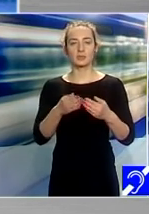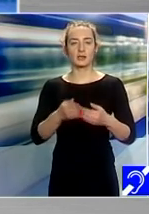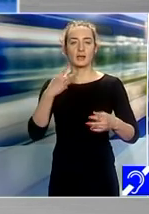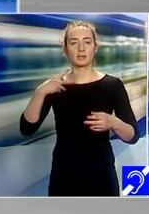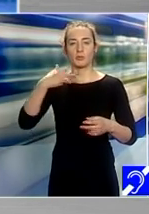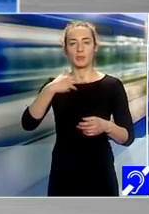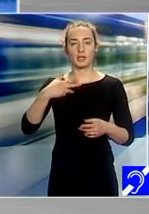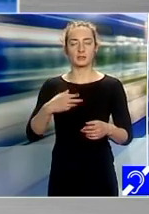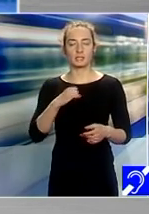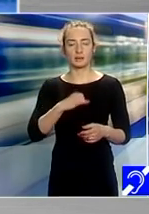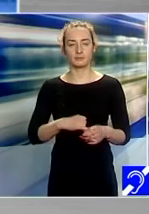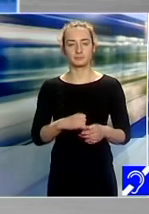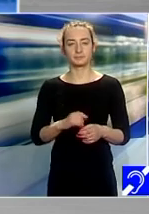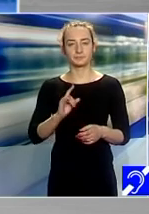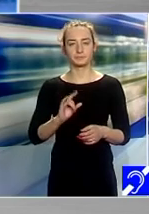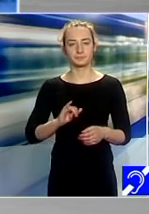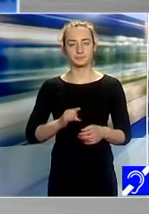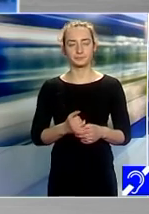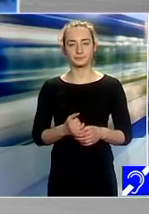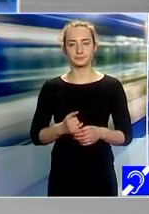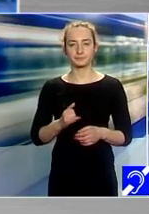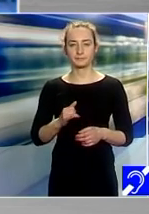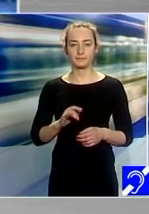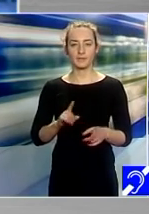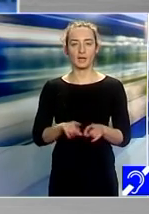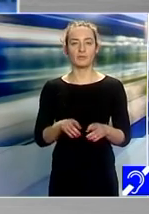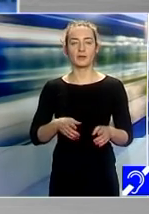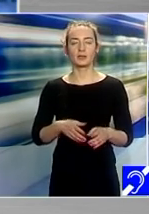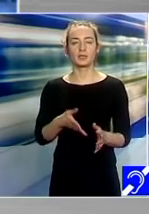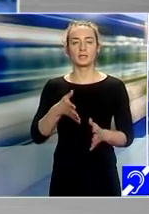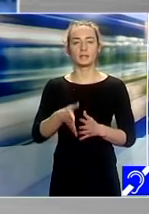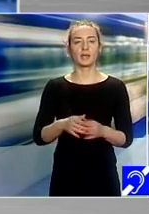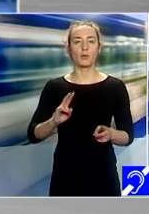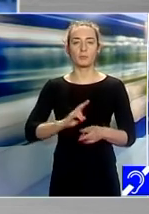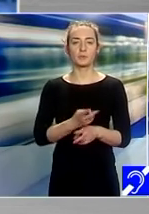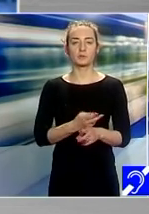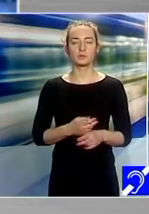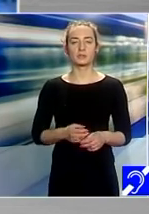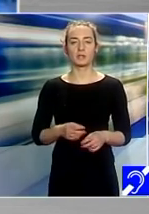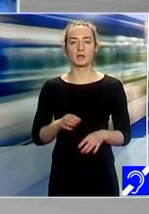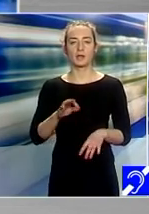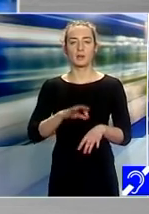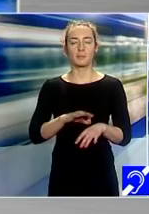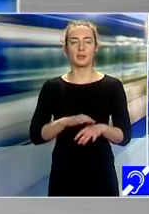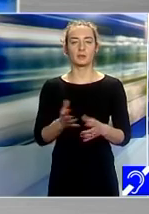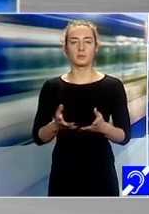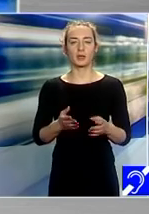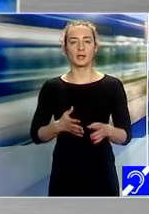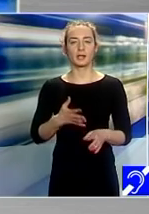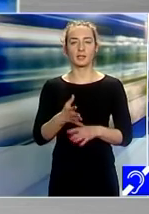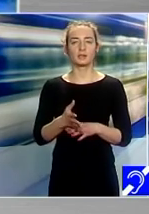pacientele respective. Da? Ar trebui să intre ca o obișnuință de acum înainte. Asta ar trebui să fie. Adică medicul-oncolog care vine în contact